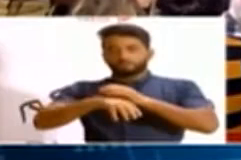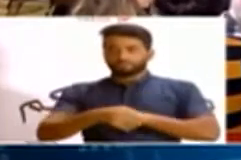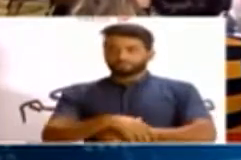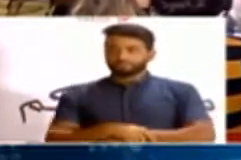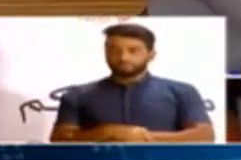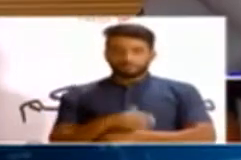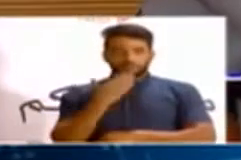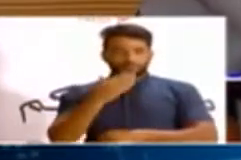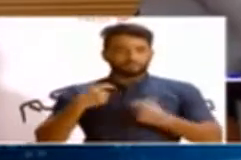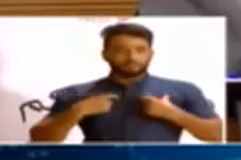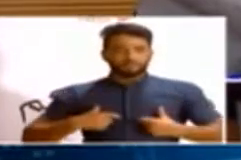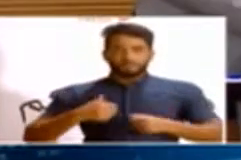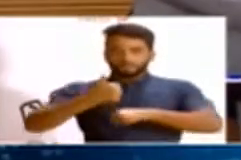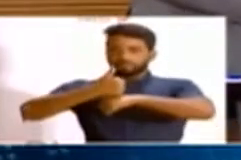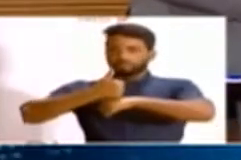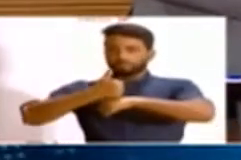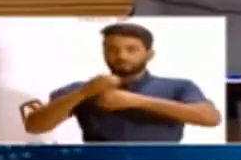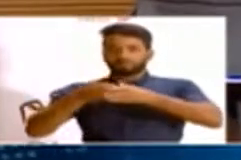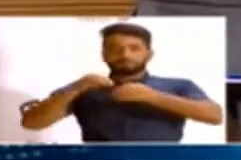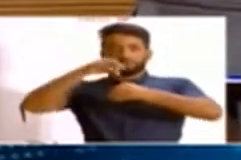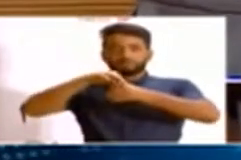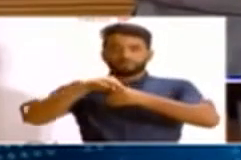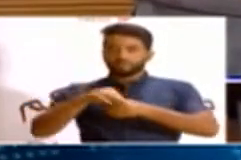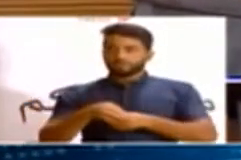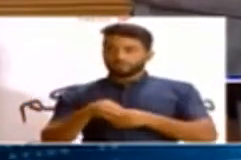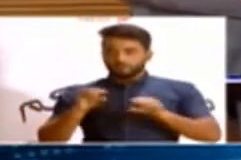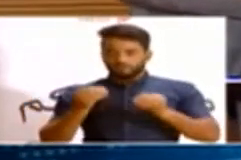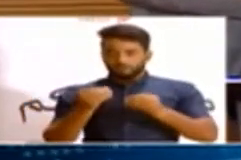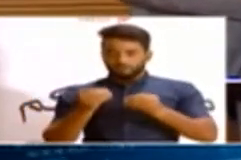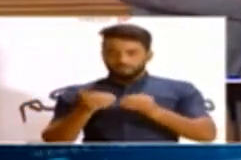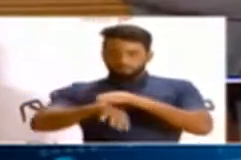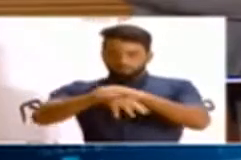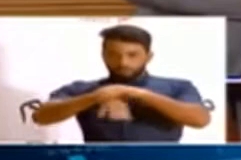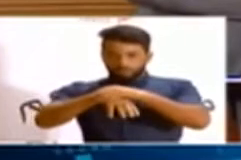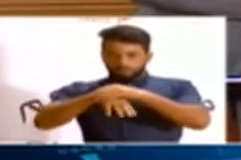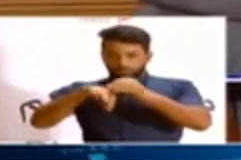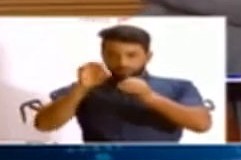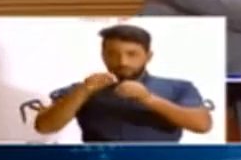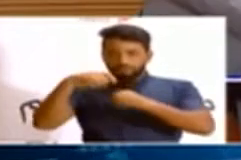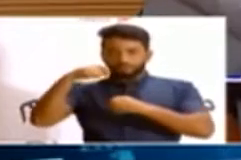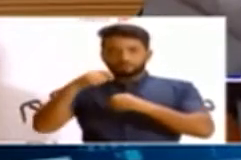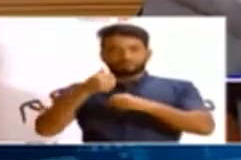أولا مساء الخير، تحية لمصر وشعب مصر العظيم،